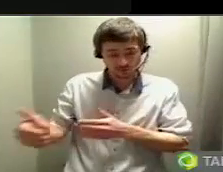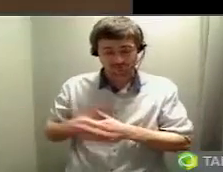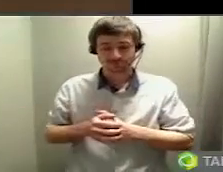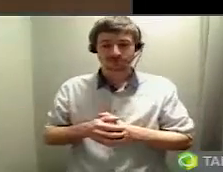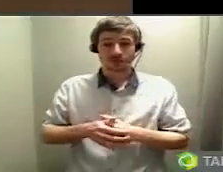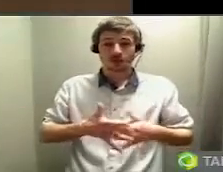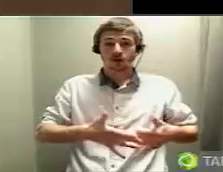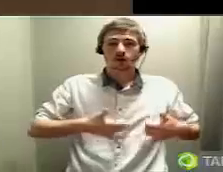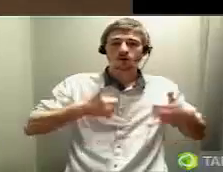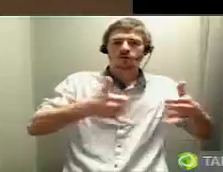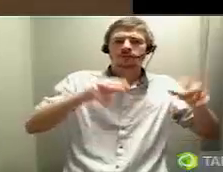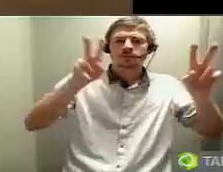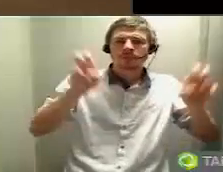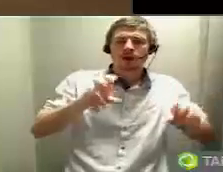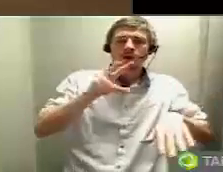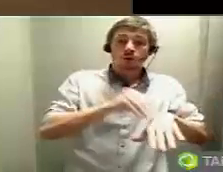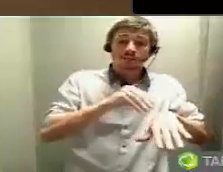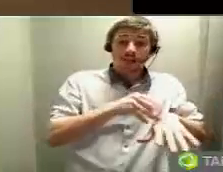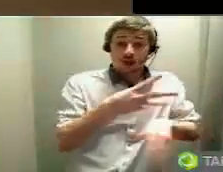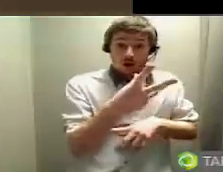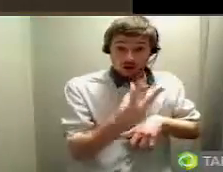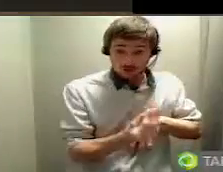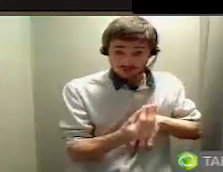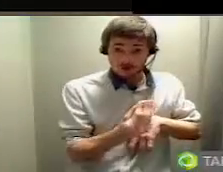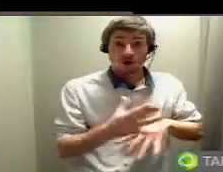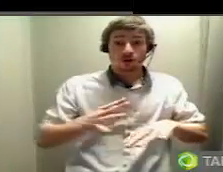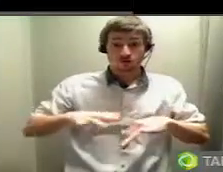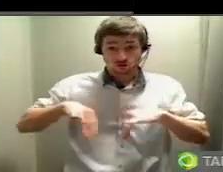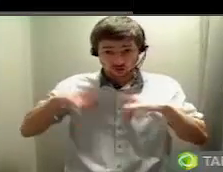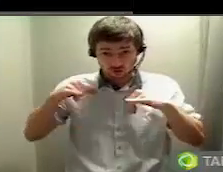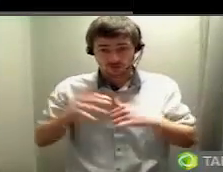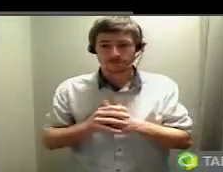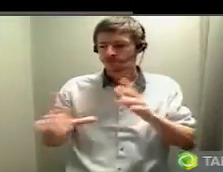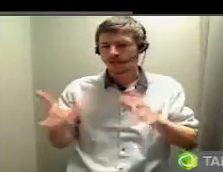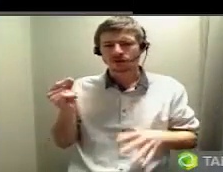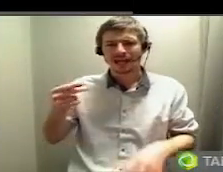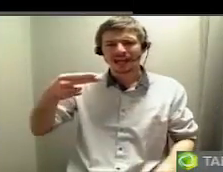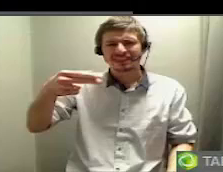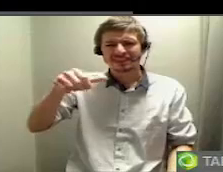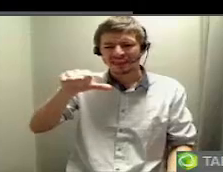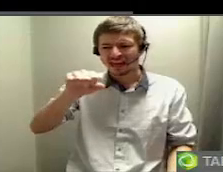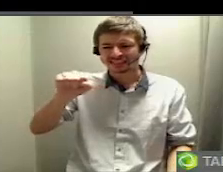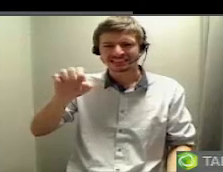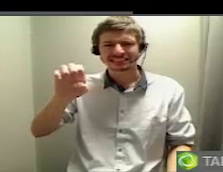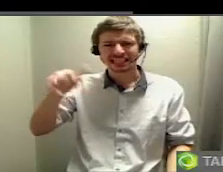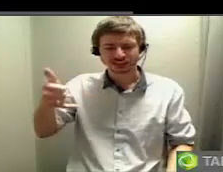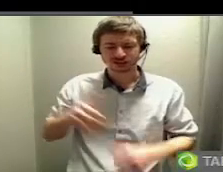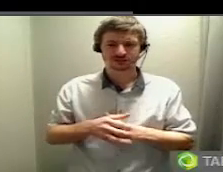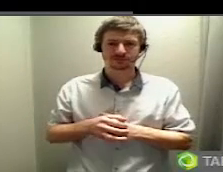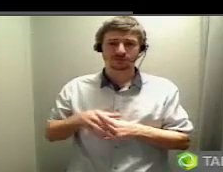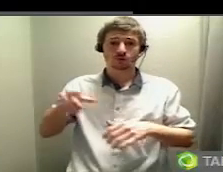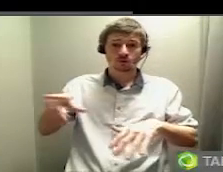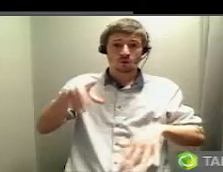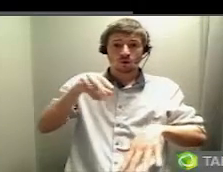jeunes, en partenariat avec l'ANASEJ. Ce trophée récompense une action des jeunes conseillers de tout le territoire français liée au